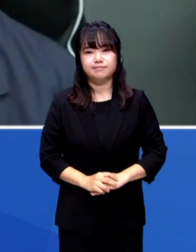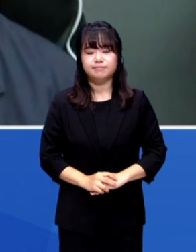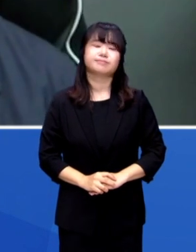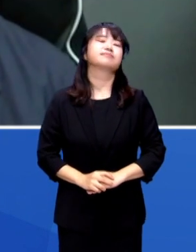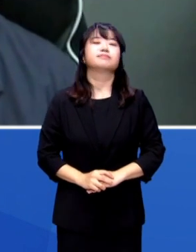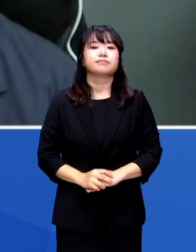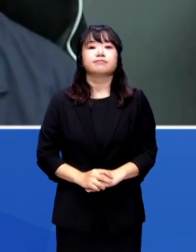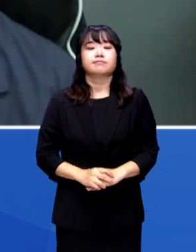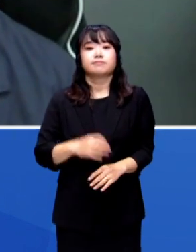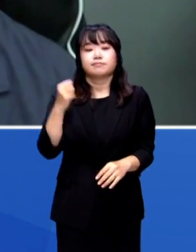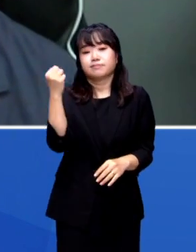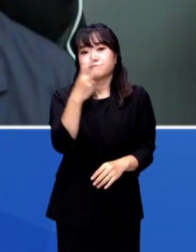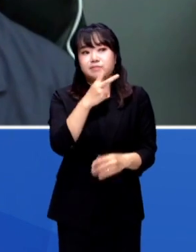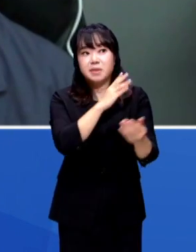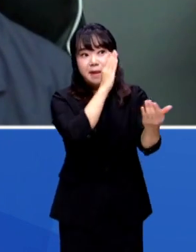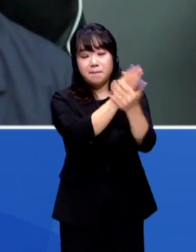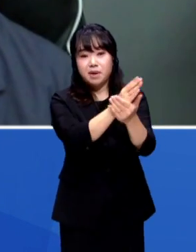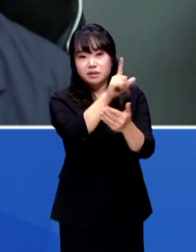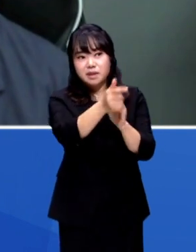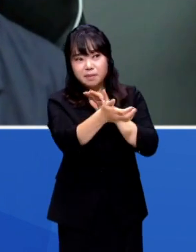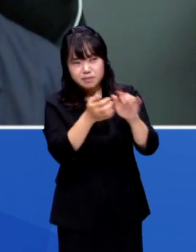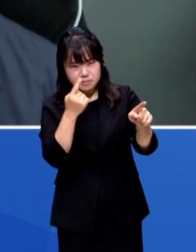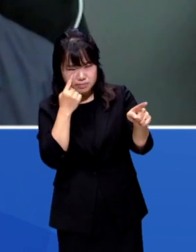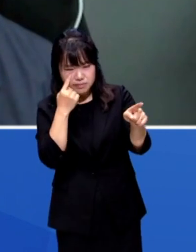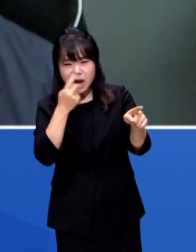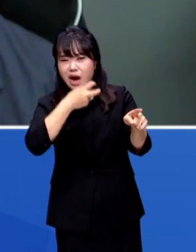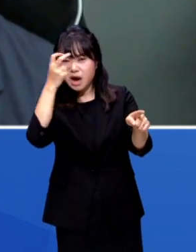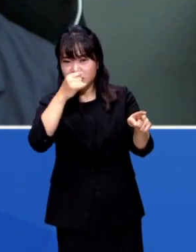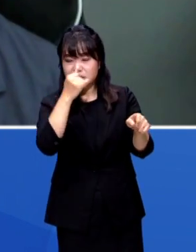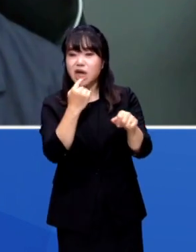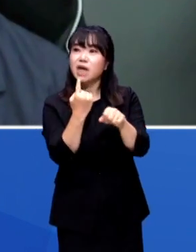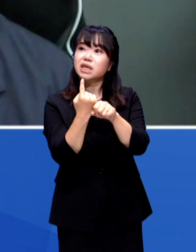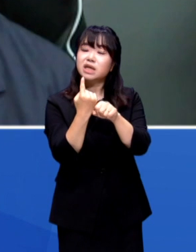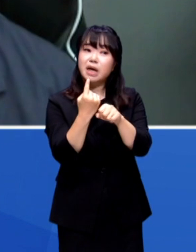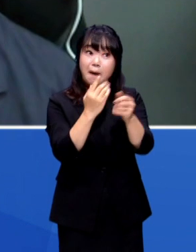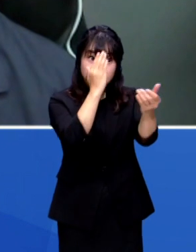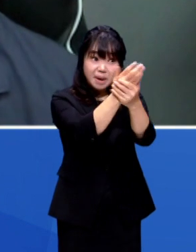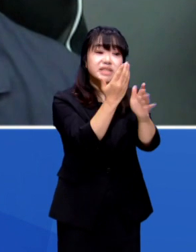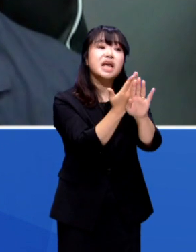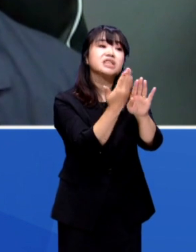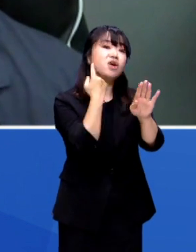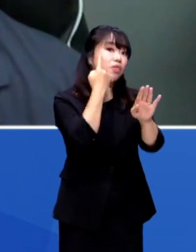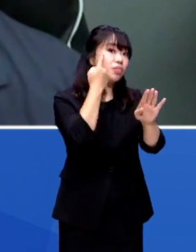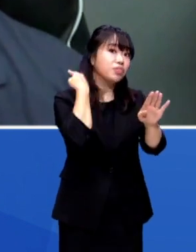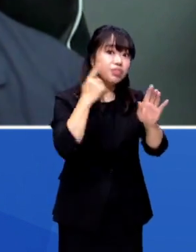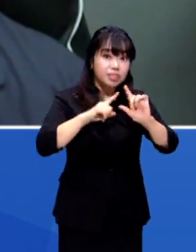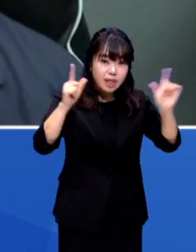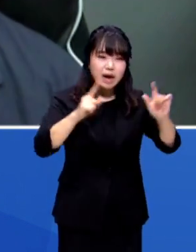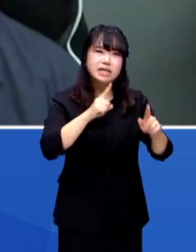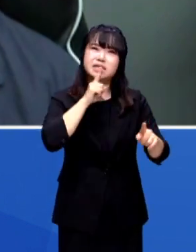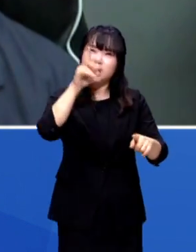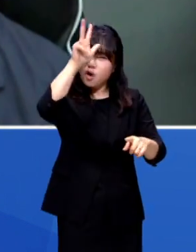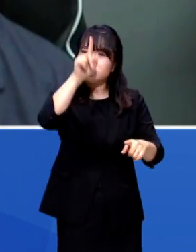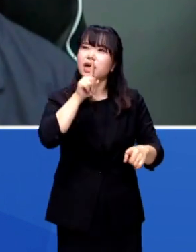네, 또 당시에도 사고 징후가 있었습니다. 전날에도 작은 사고들이 있었고 당일에도 신고가 여러 건 있었습니다.